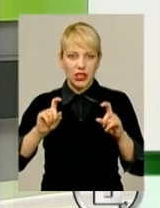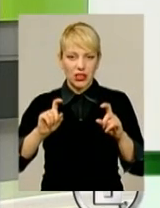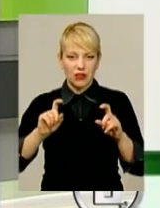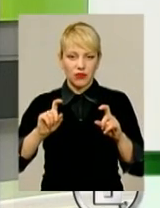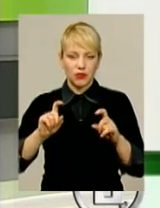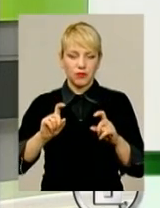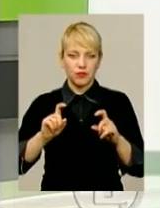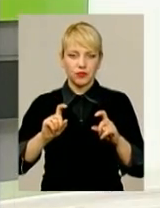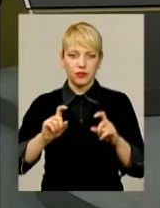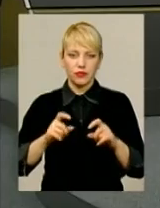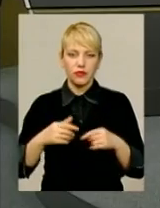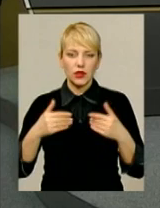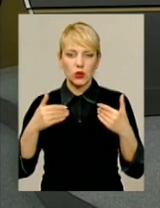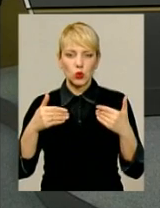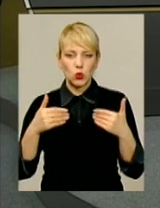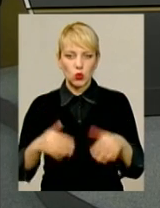вже